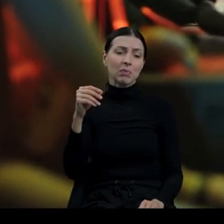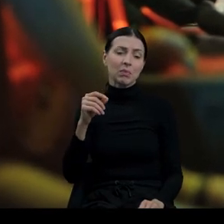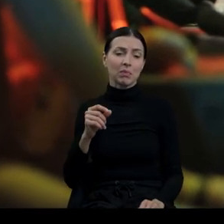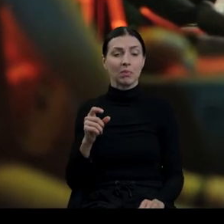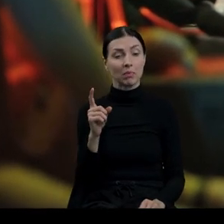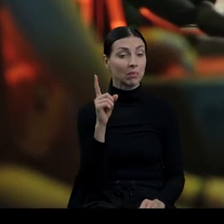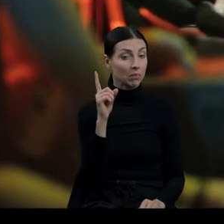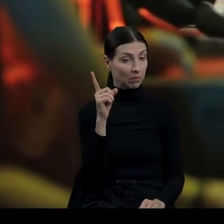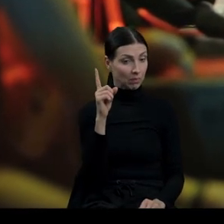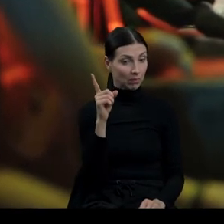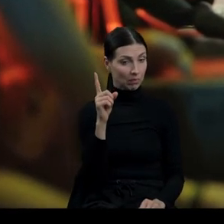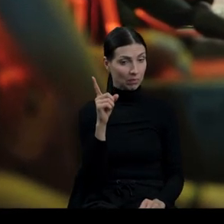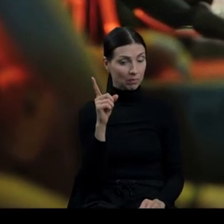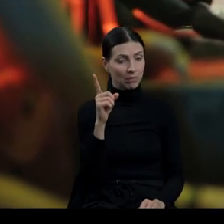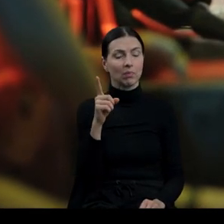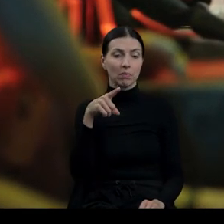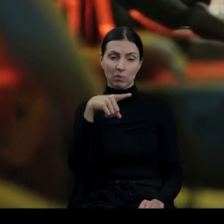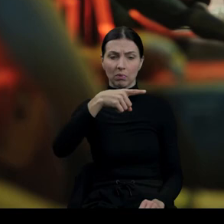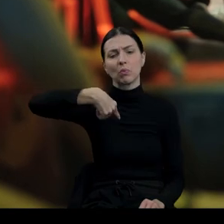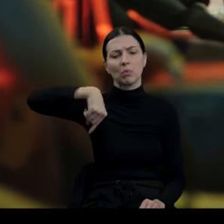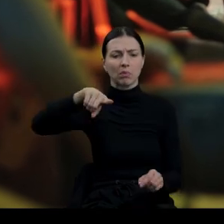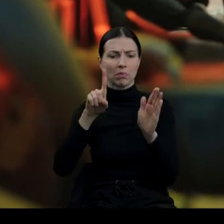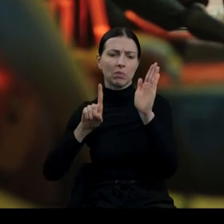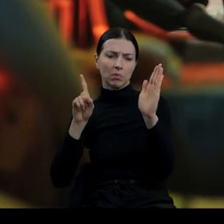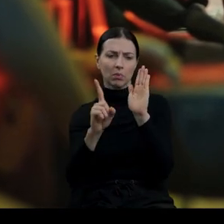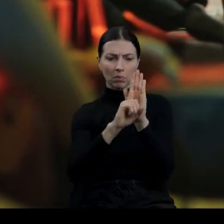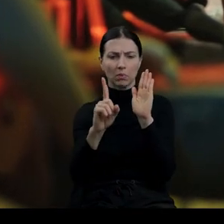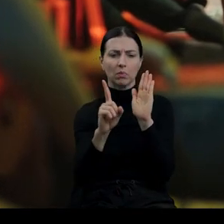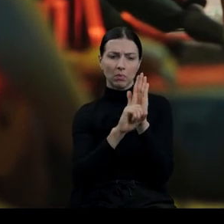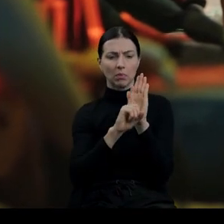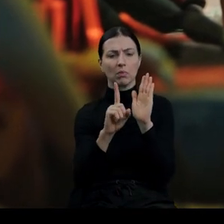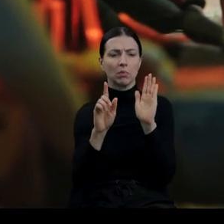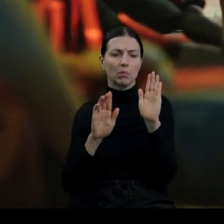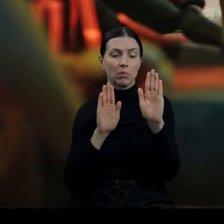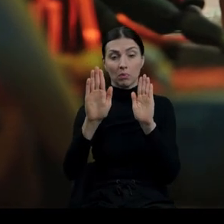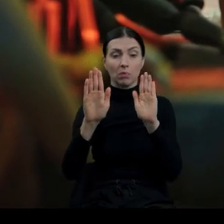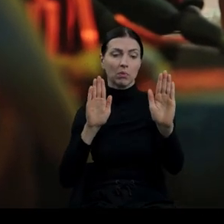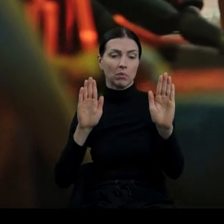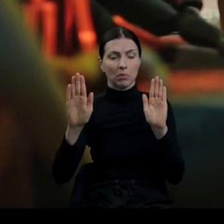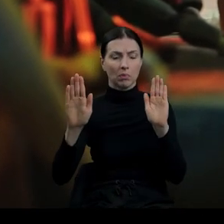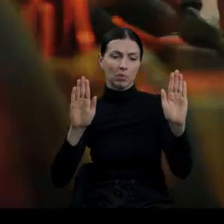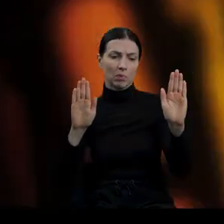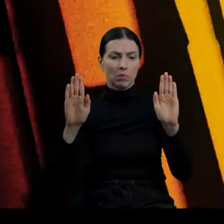tak dalej. Mimo to do muzeum się chodzi, żeby te obrazy oglądać.